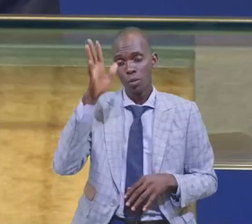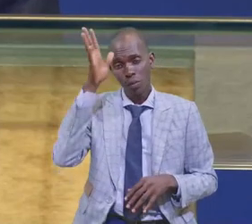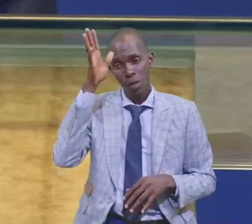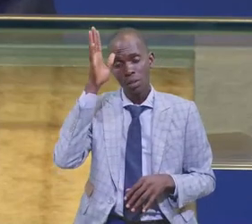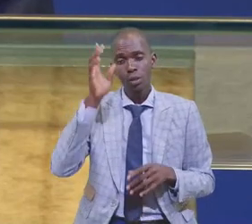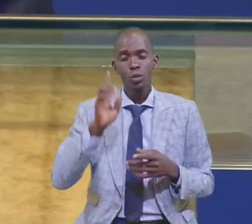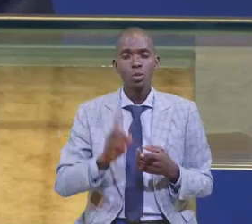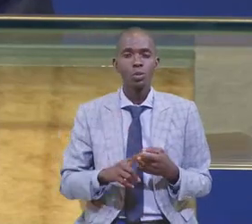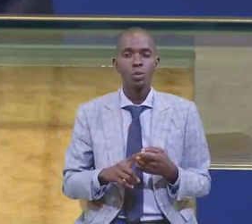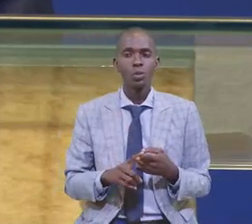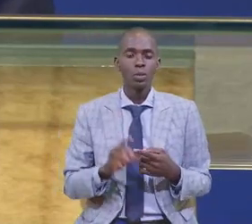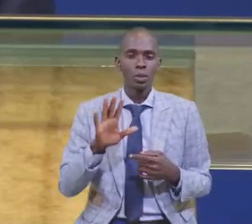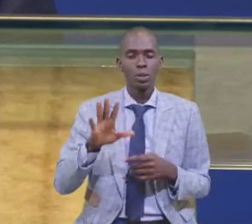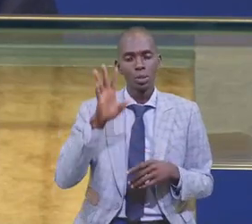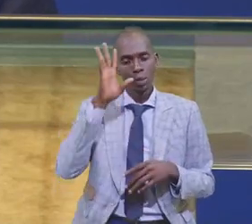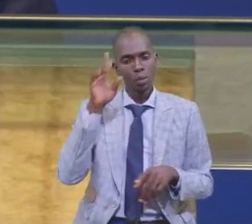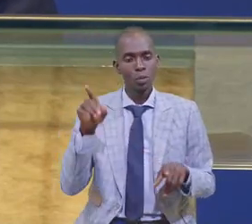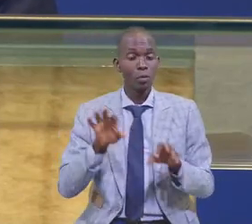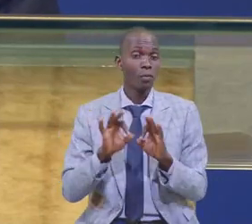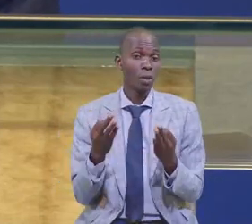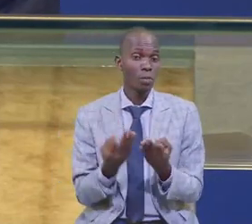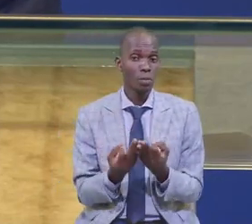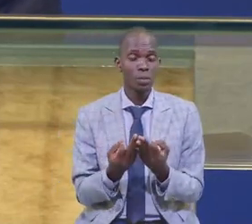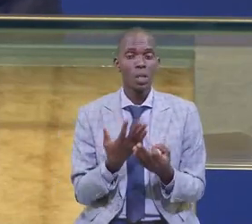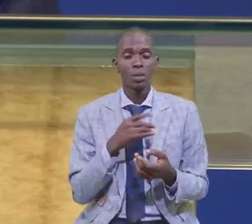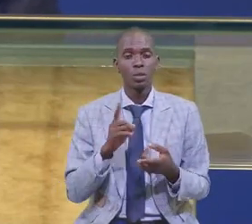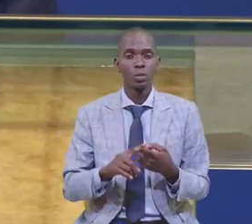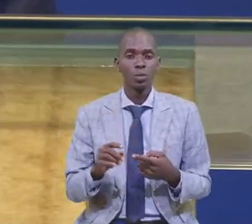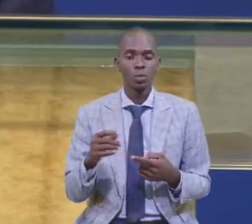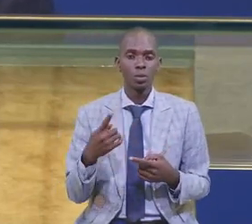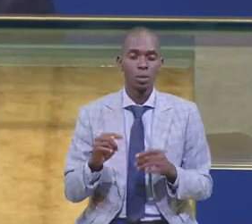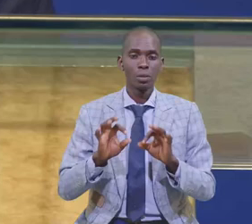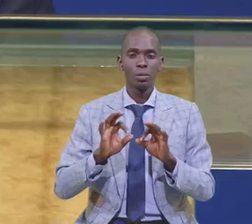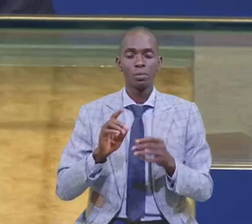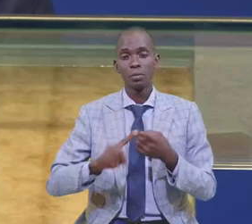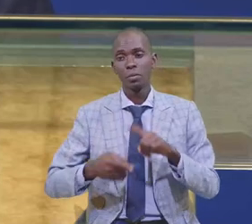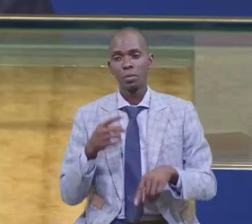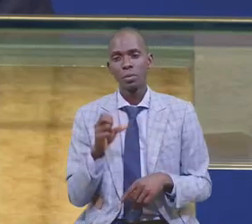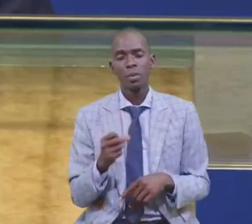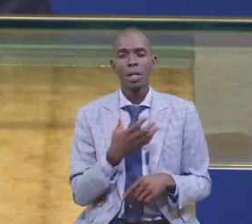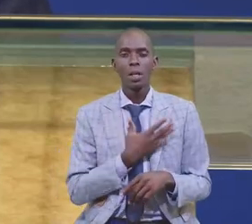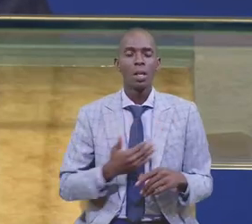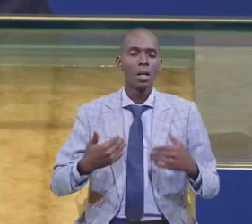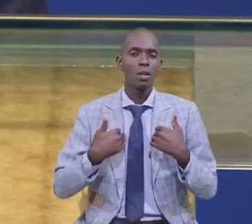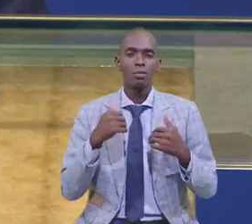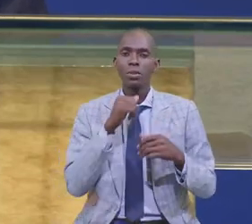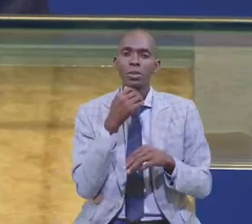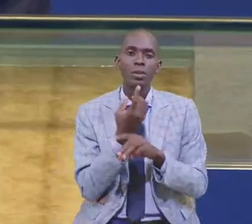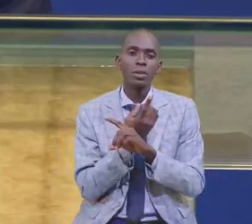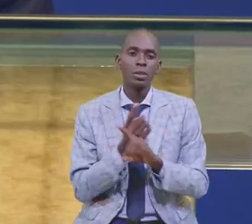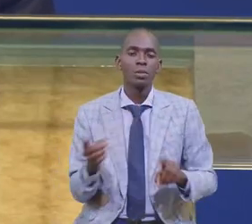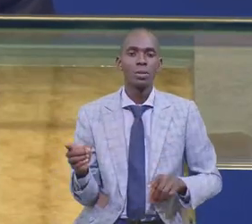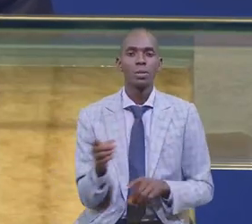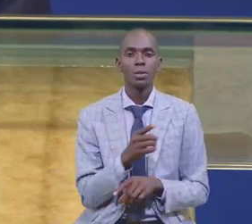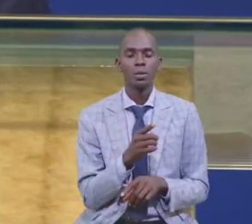de bienveillance envers la maison de Saül, ton père, envers ses frères et ses amis. Je ne t'ai pas livré entre